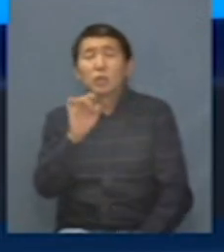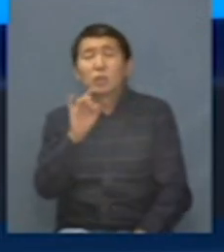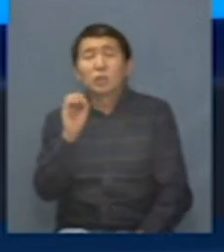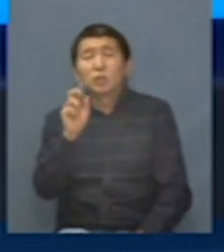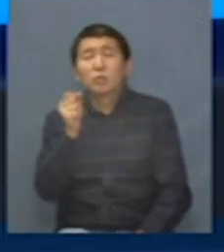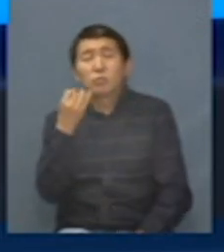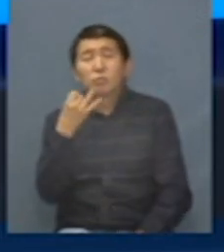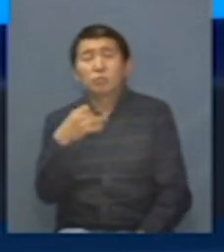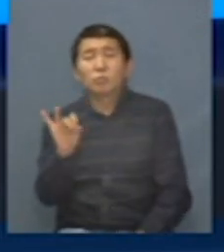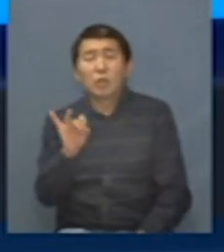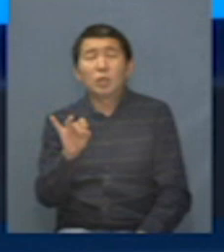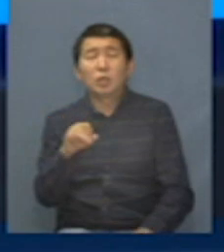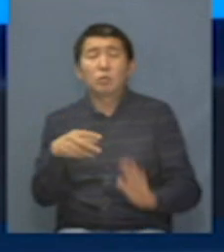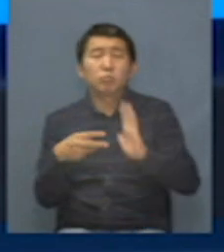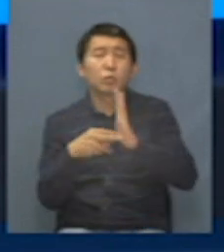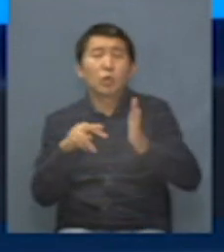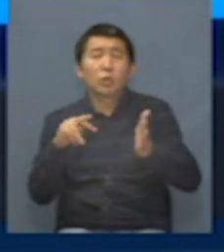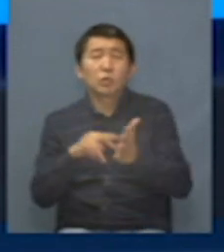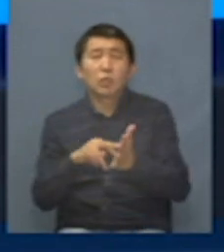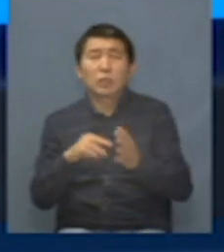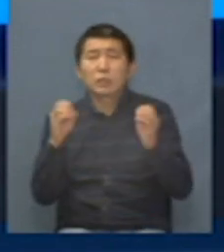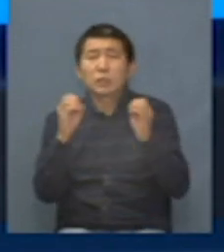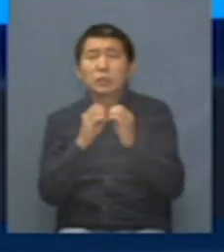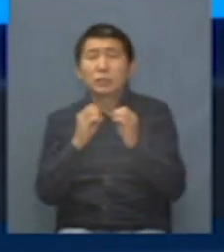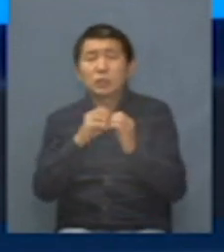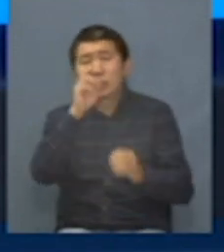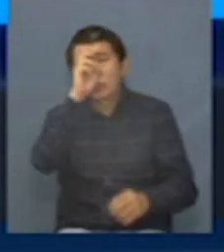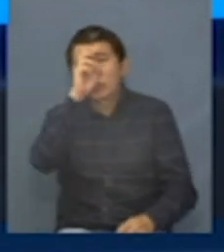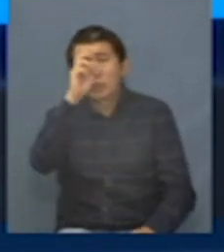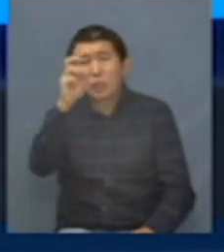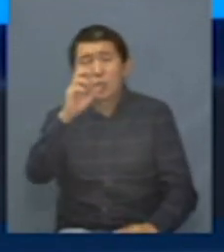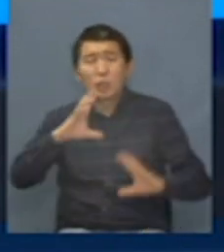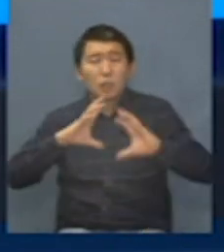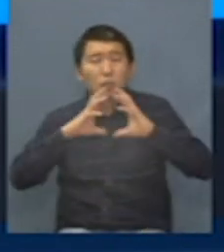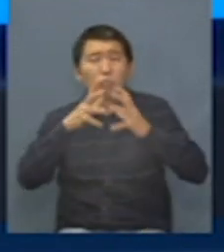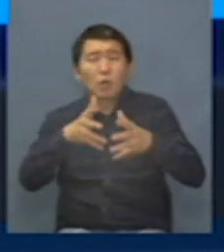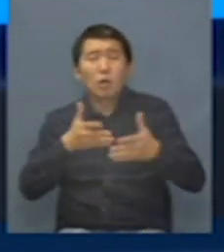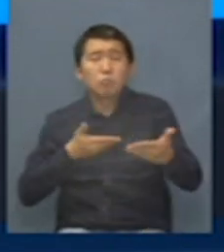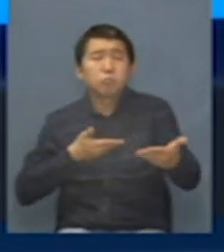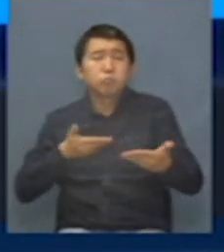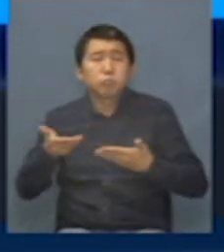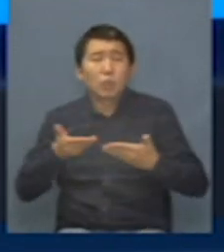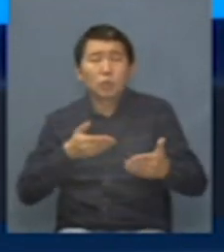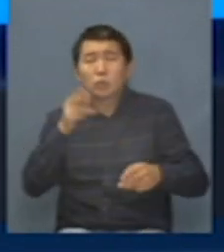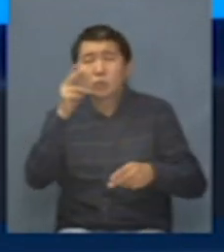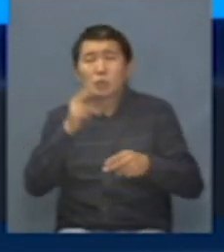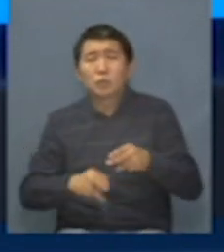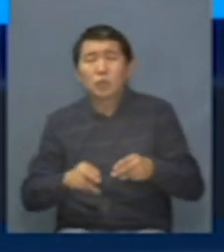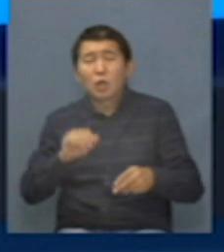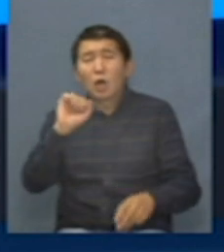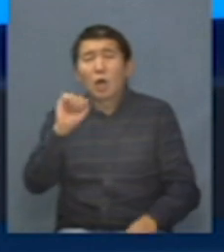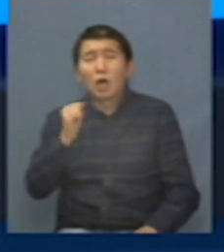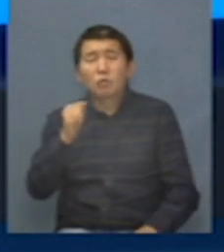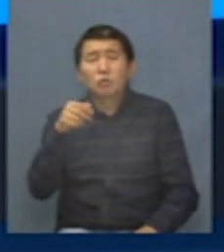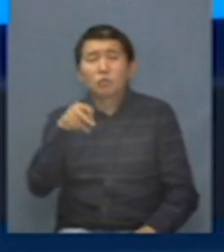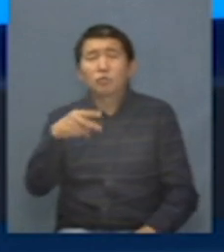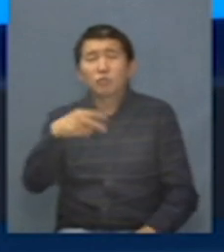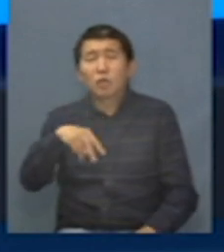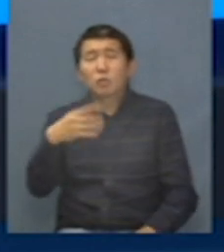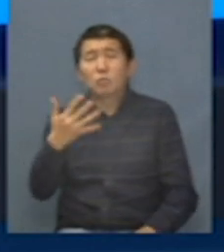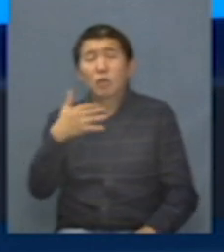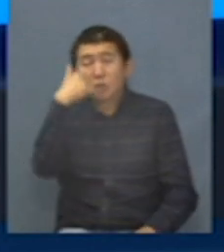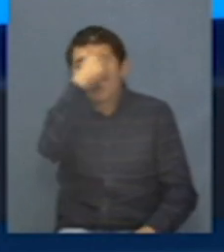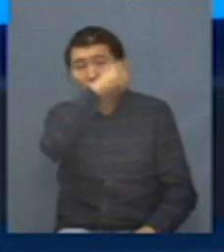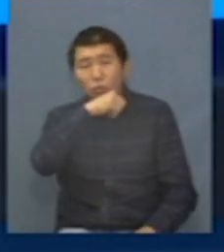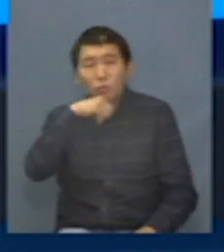известный путешественник планирует обойти более дети стран мира пешком и завершить свой путь в августе 2025 года аксакал нацелен